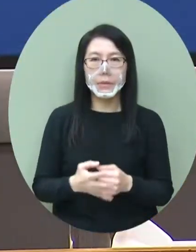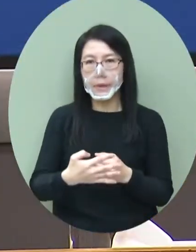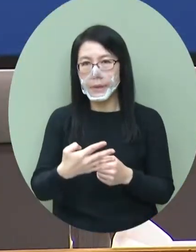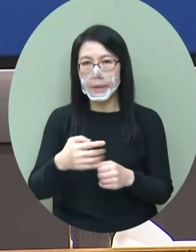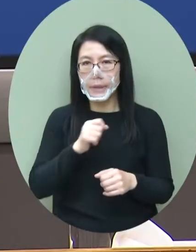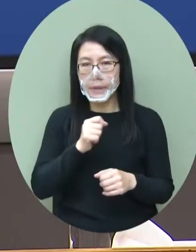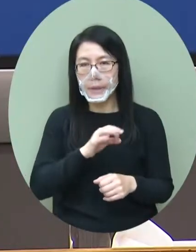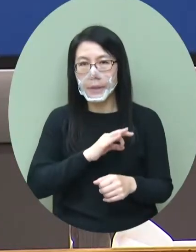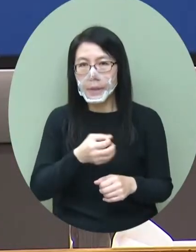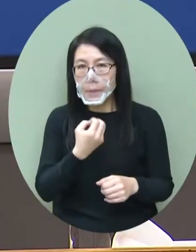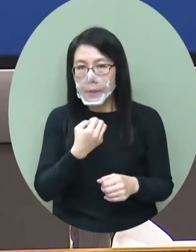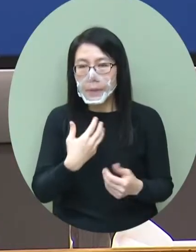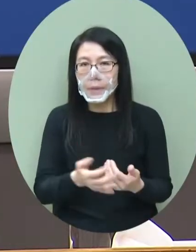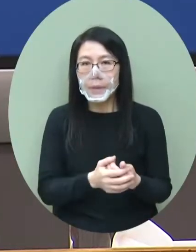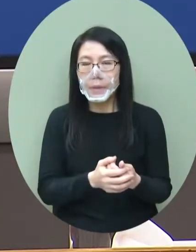第四位